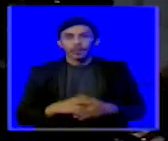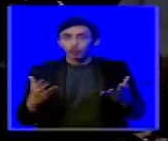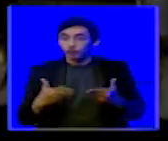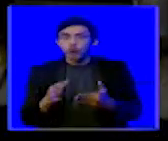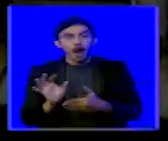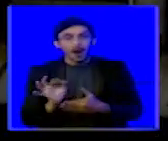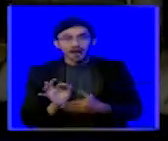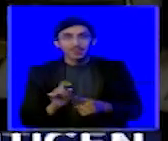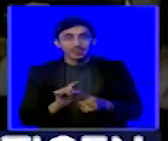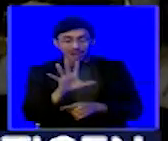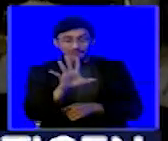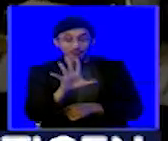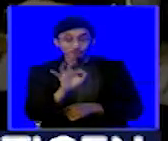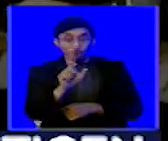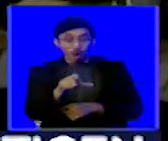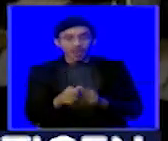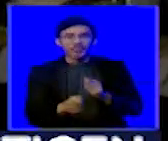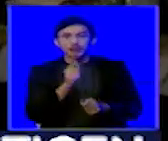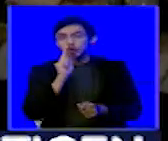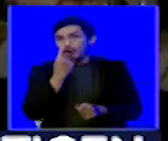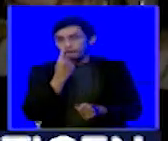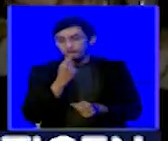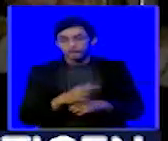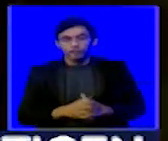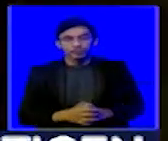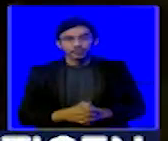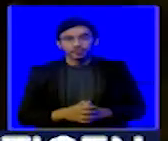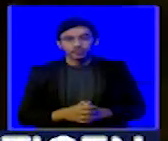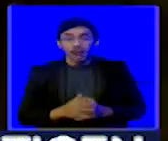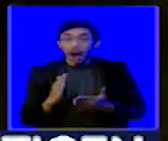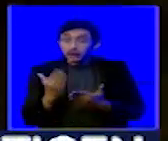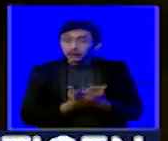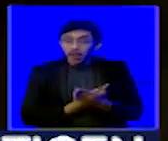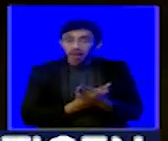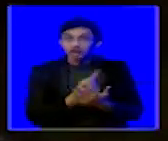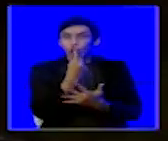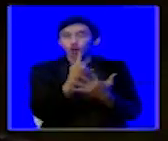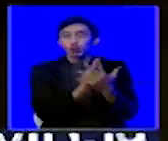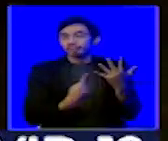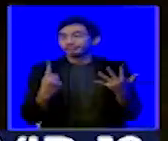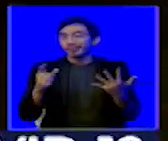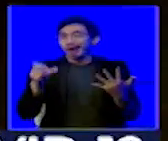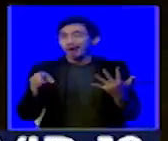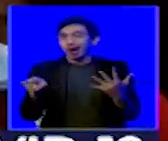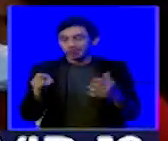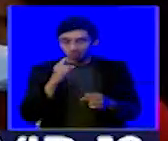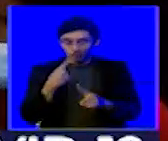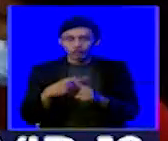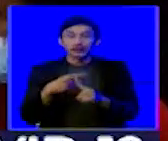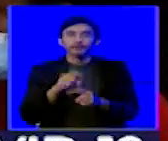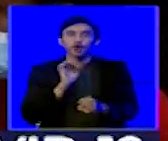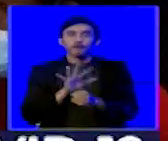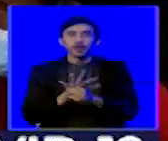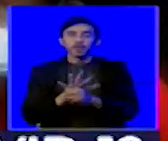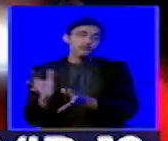pengunjung karaoke diminta untuk menjalani tes swab antigen. Hasilnya, seorang pengunjung positif COVID-19 langsung dibawa petugas ke Wisma